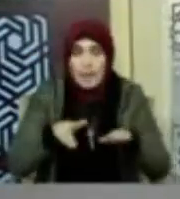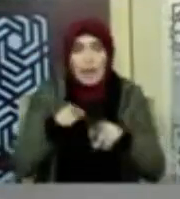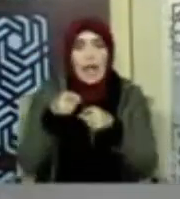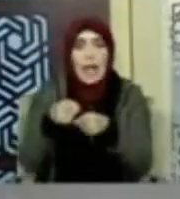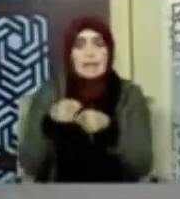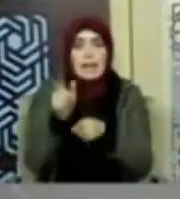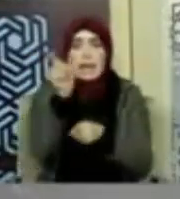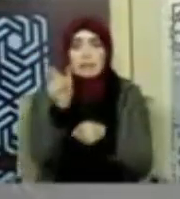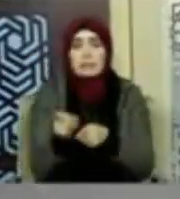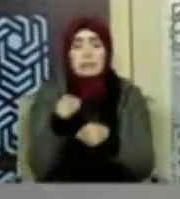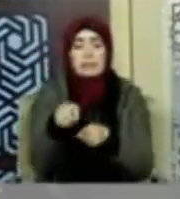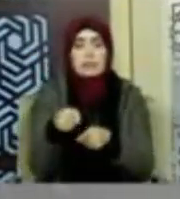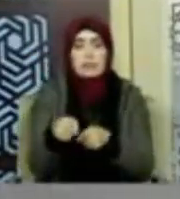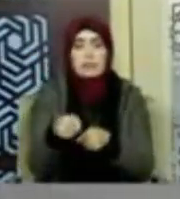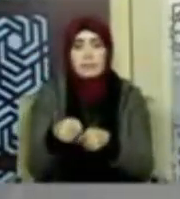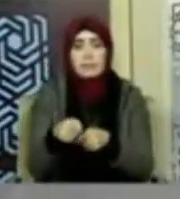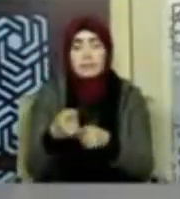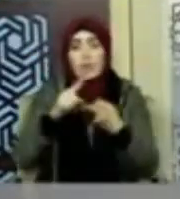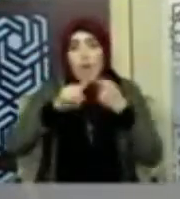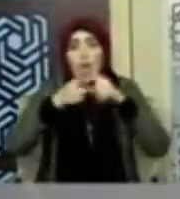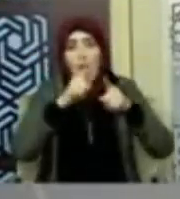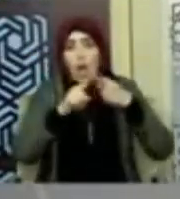قد قاتل في سبيلك